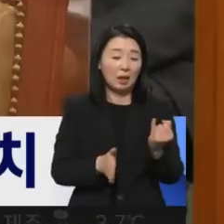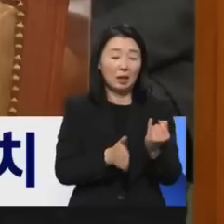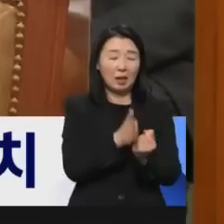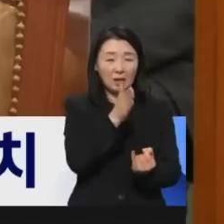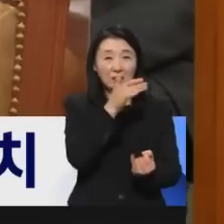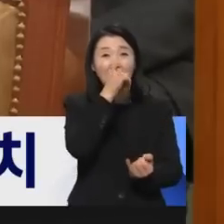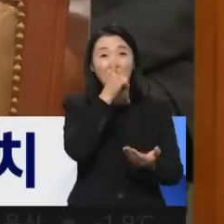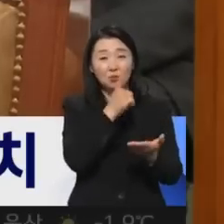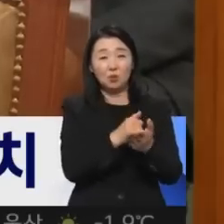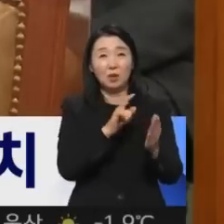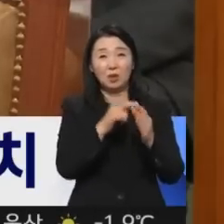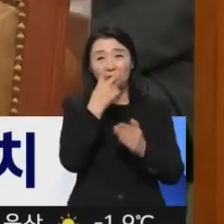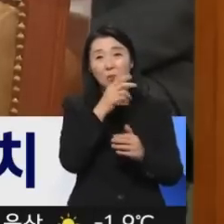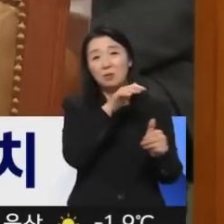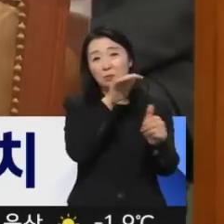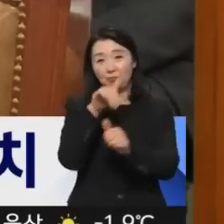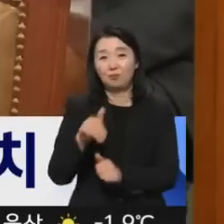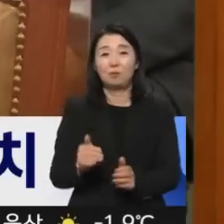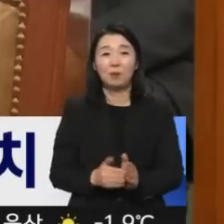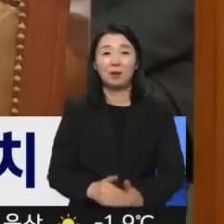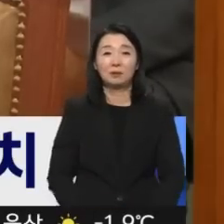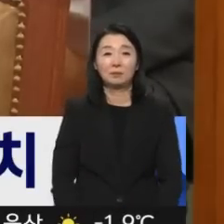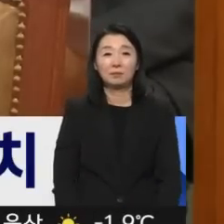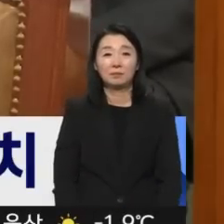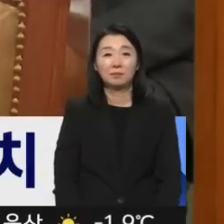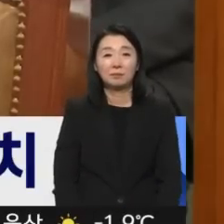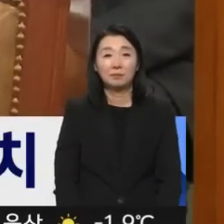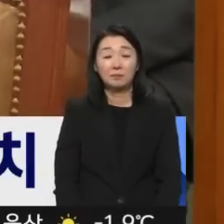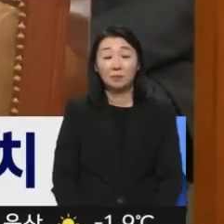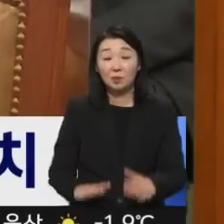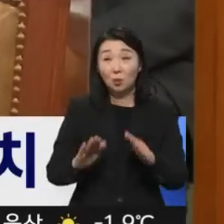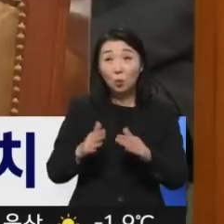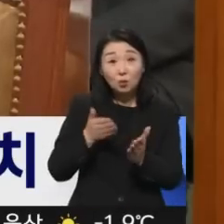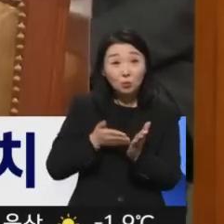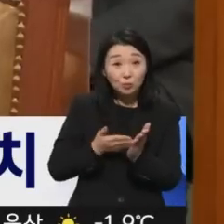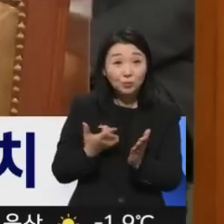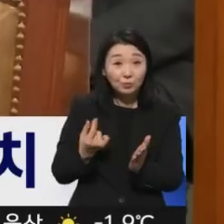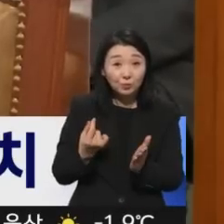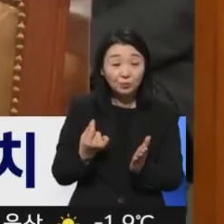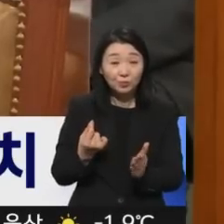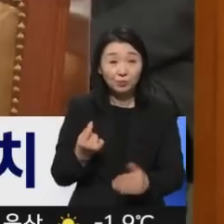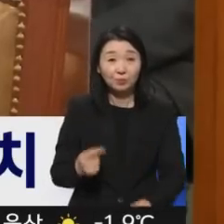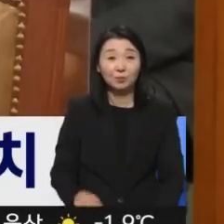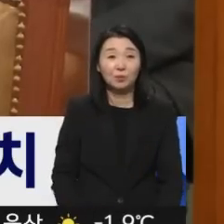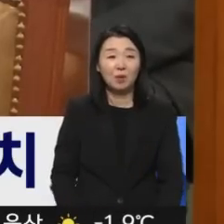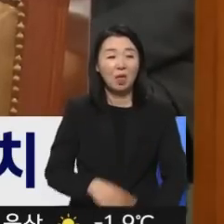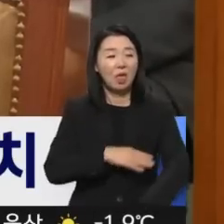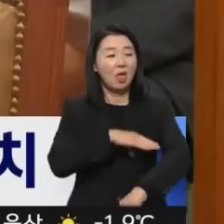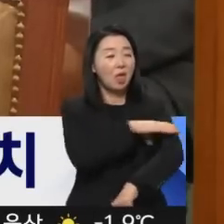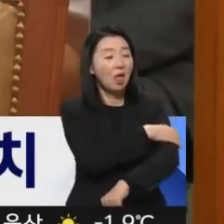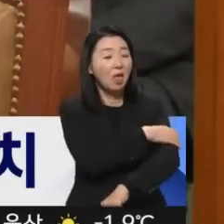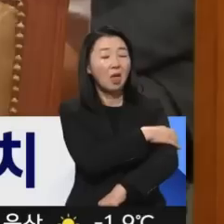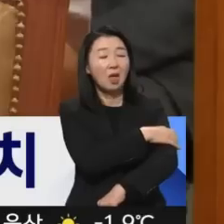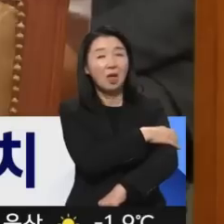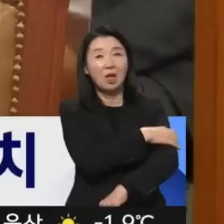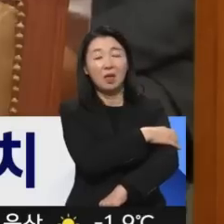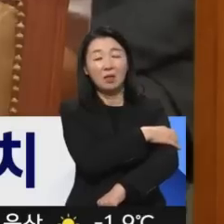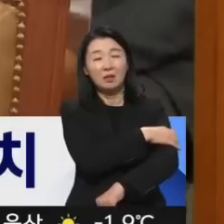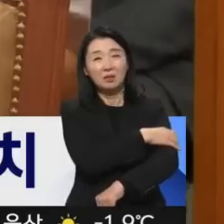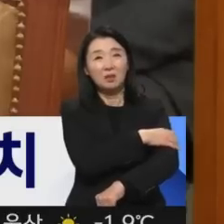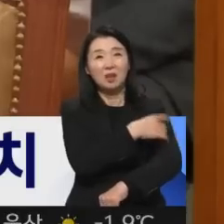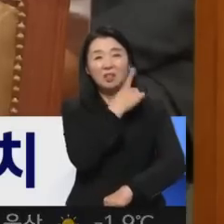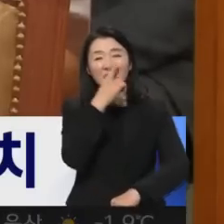치상 혐의로 검찰에 송치했다는 속보가 오늘 들어왔죠. 오늘 뉴스죠. 직권남용 혐의에 대해서는 증거